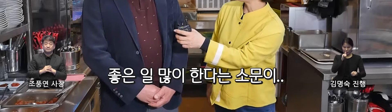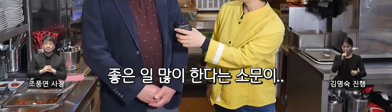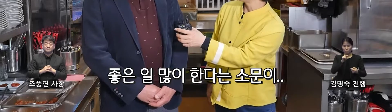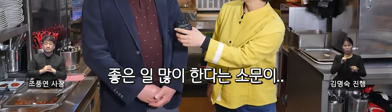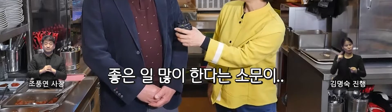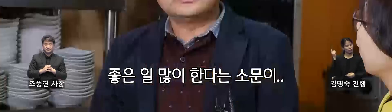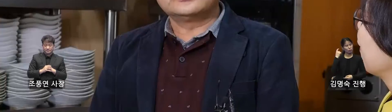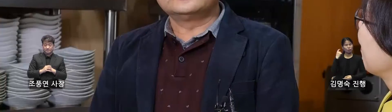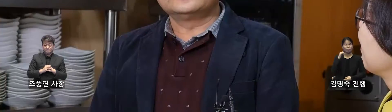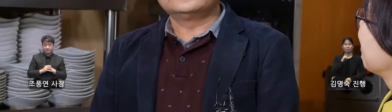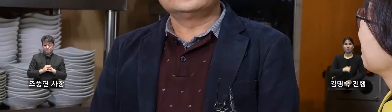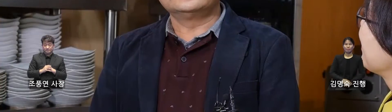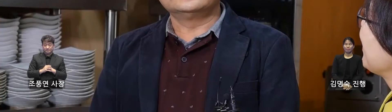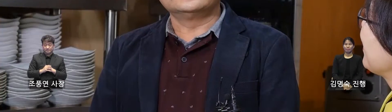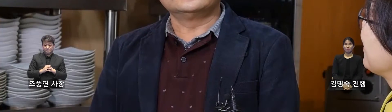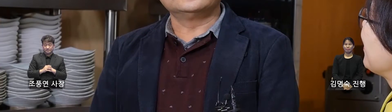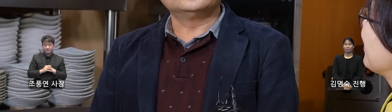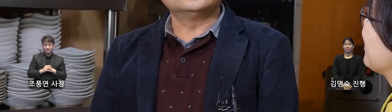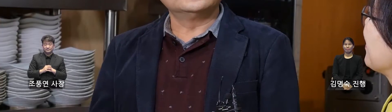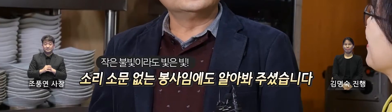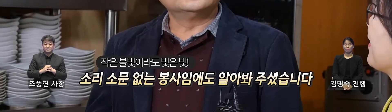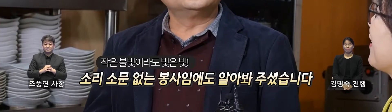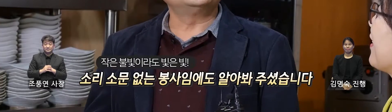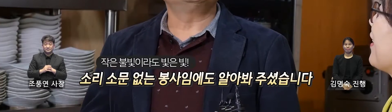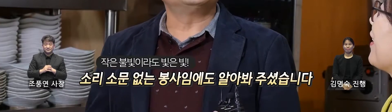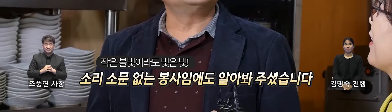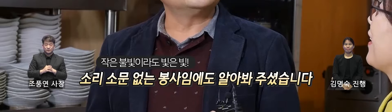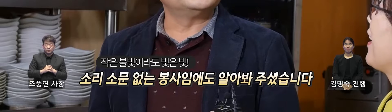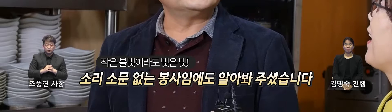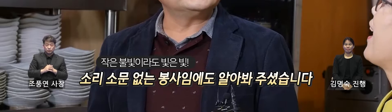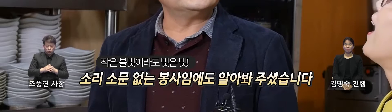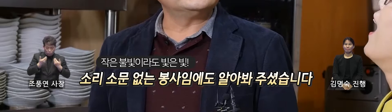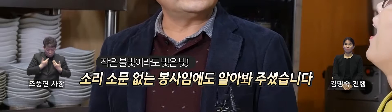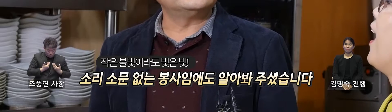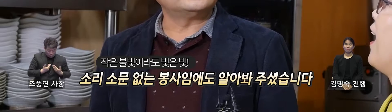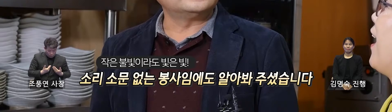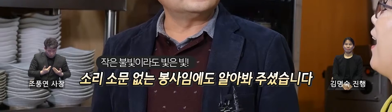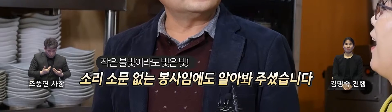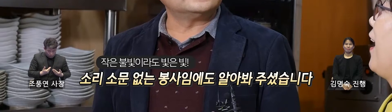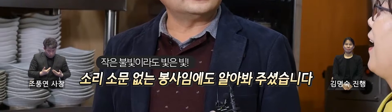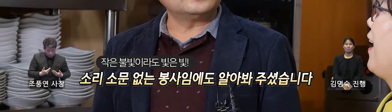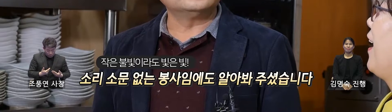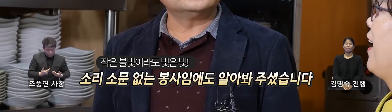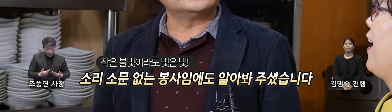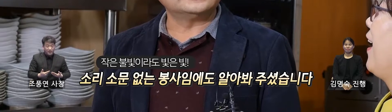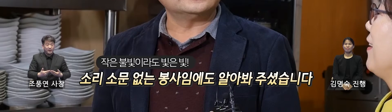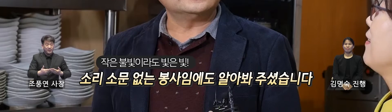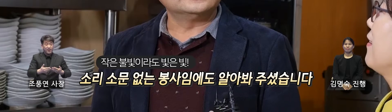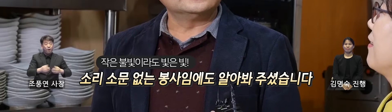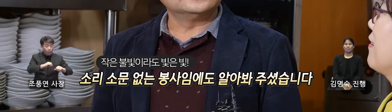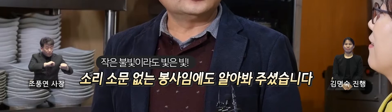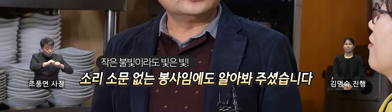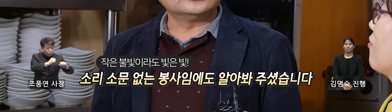들었어요. 아, 그것은 네. 소리 소문 없이 살살 하고